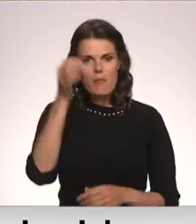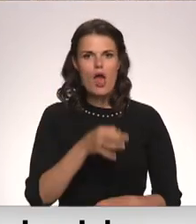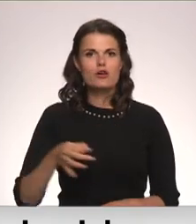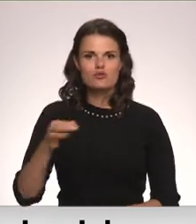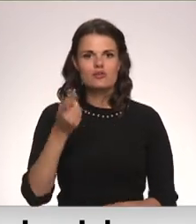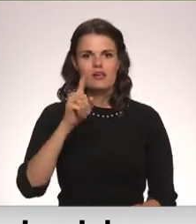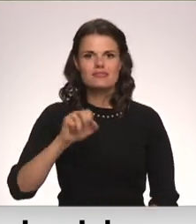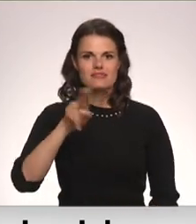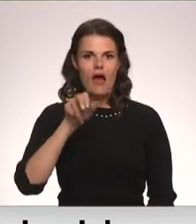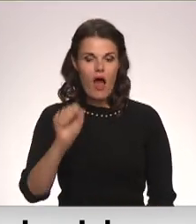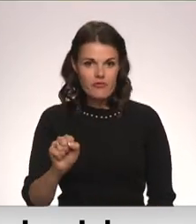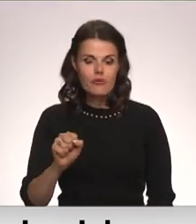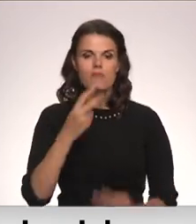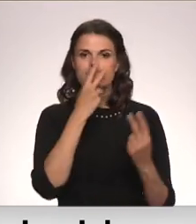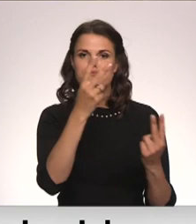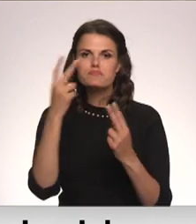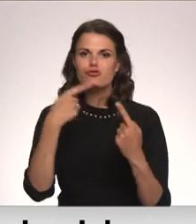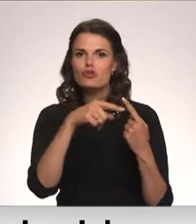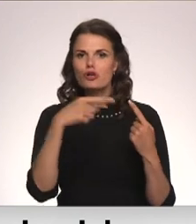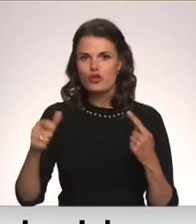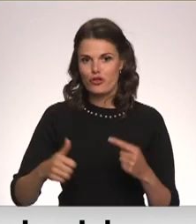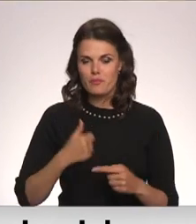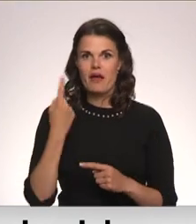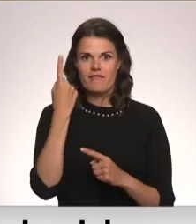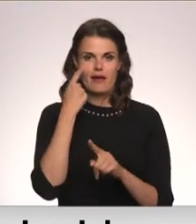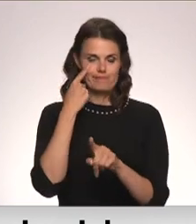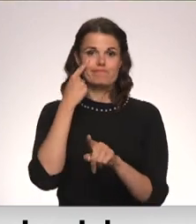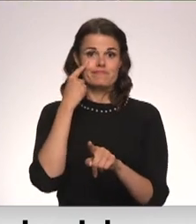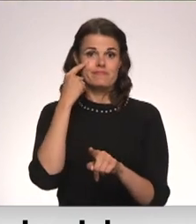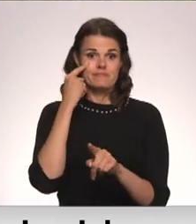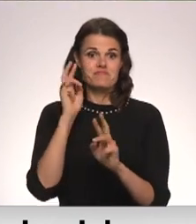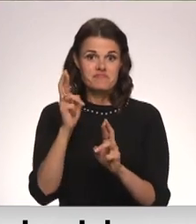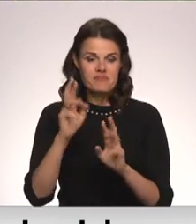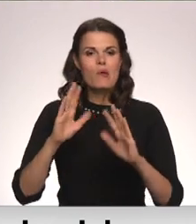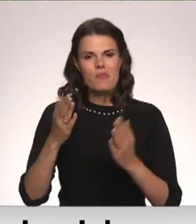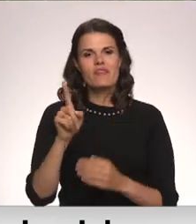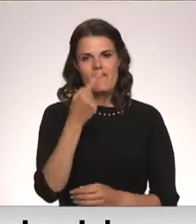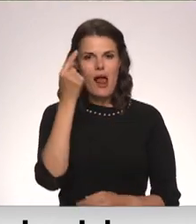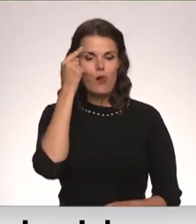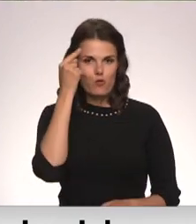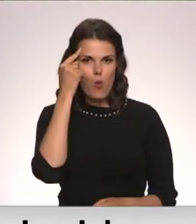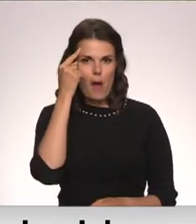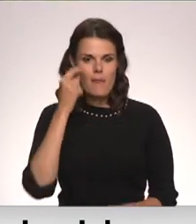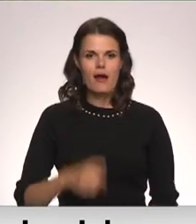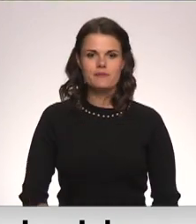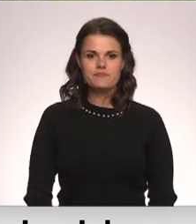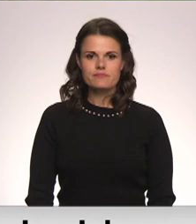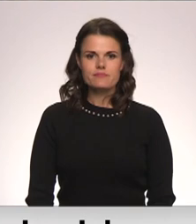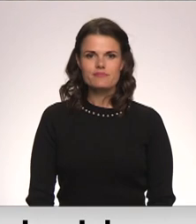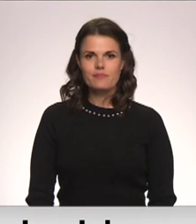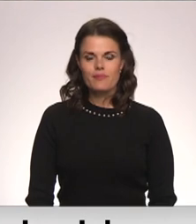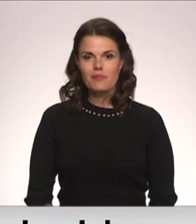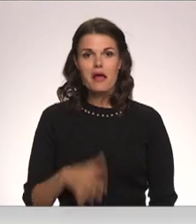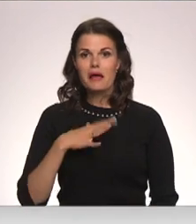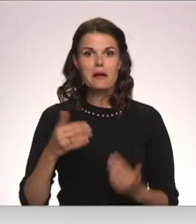Sadā. Pēc jau vairākiem apskatītiem īpašumiem viens licies cerīgāks, bet jādomā. Locīvi, kas arī, kāpēc tagad tā